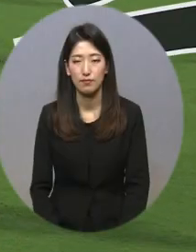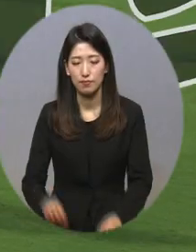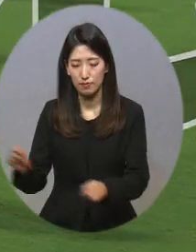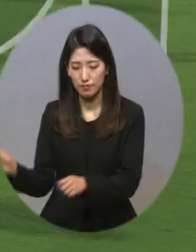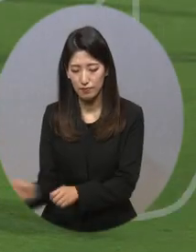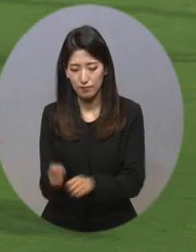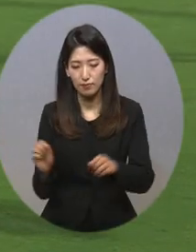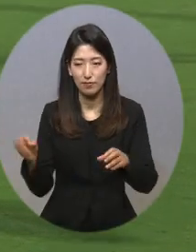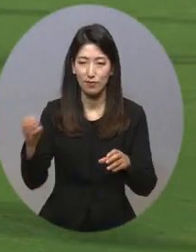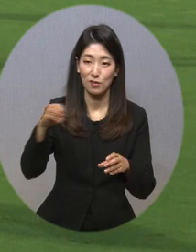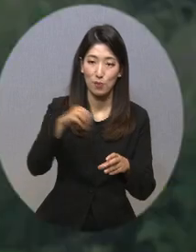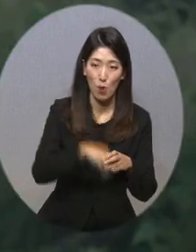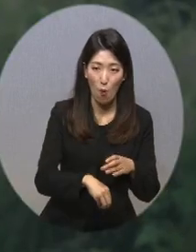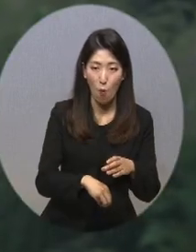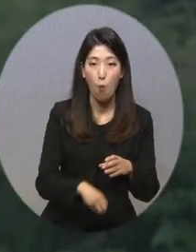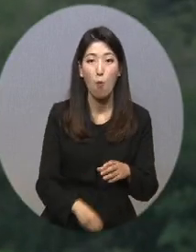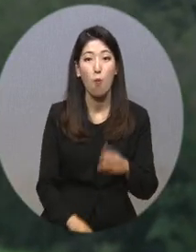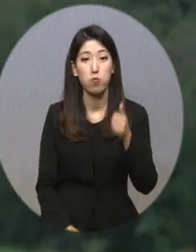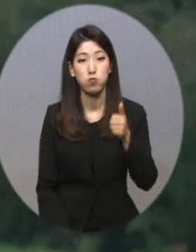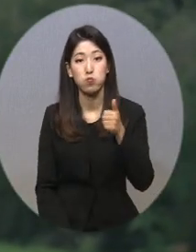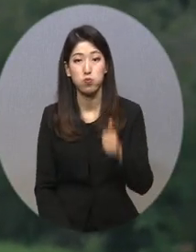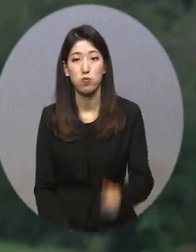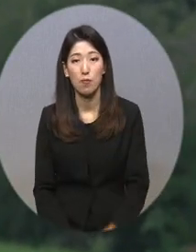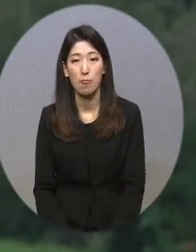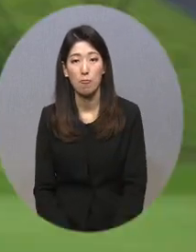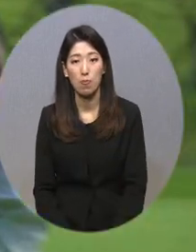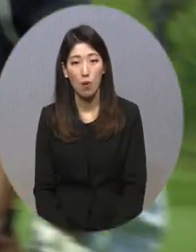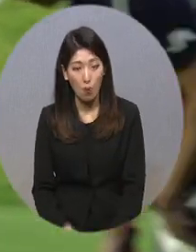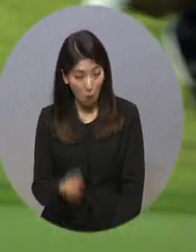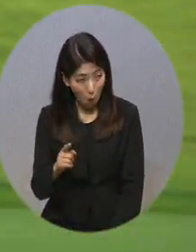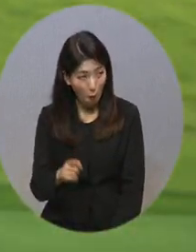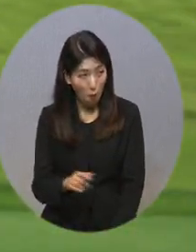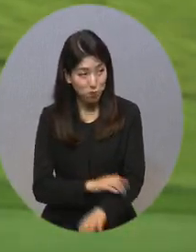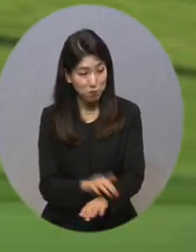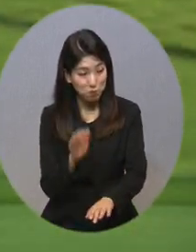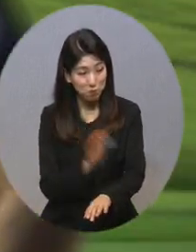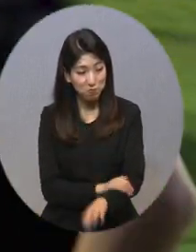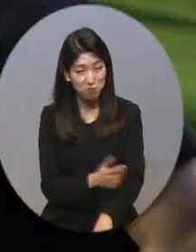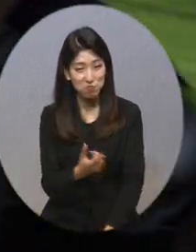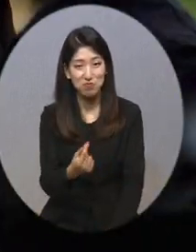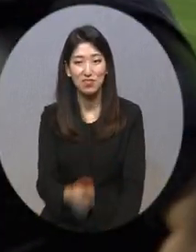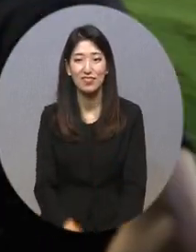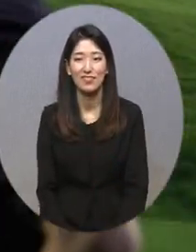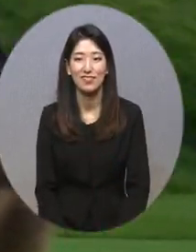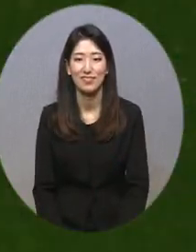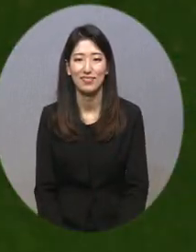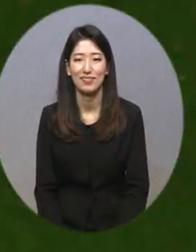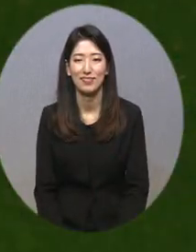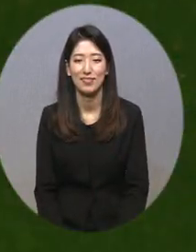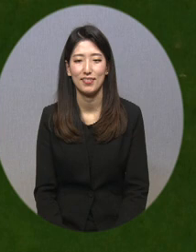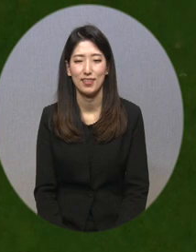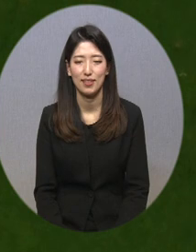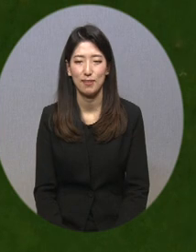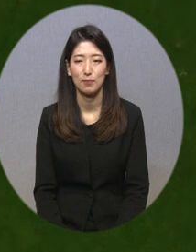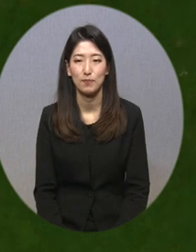오 나이스. 나이스 경훈아 극복했네. 극복했어.